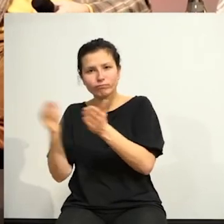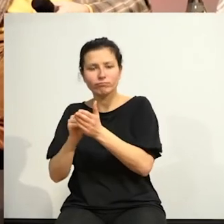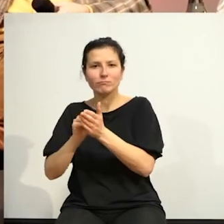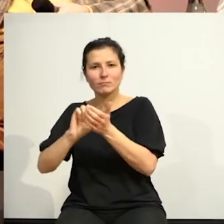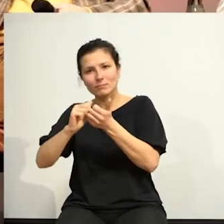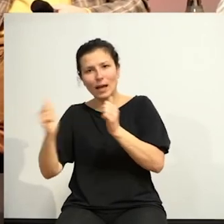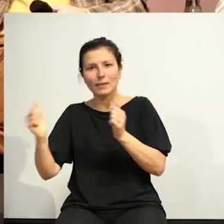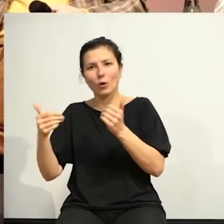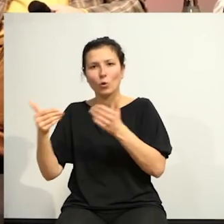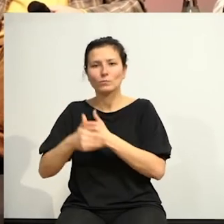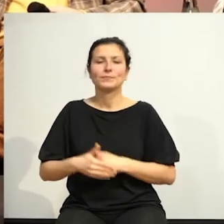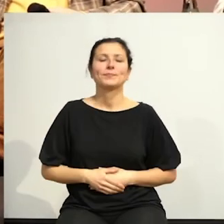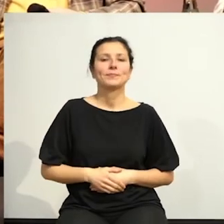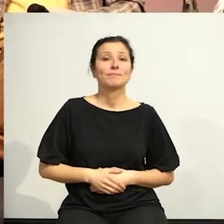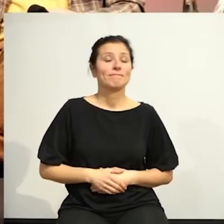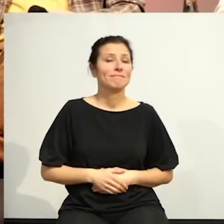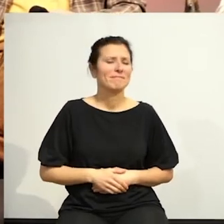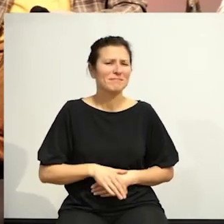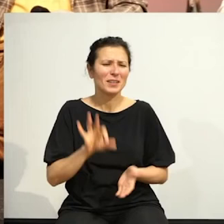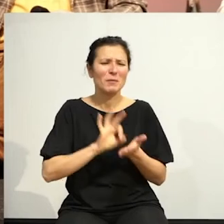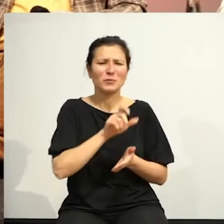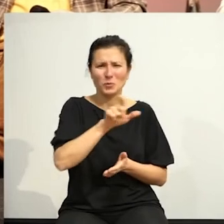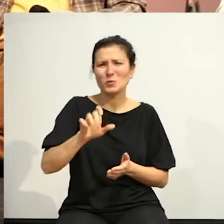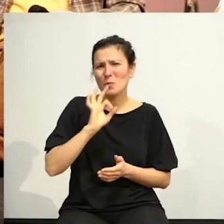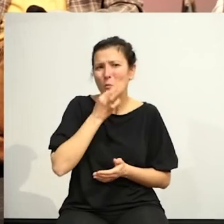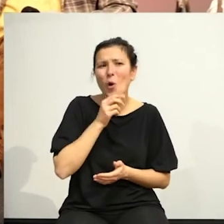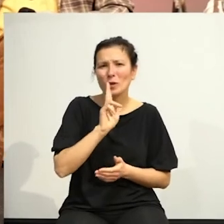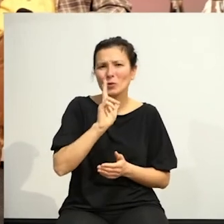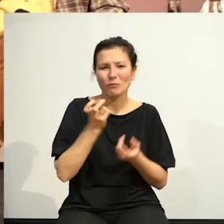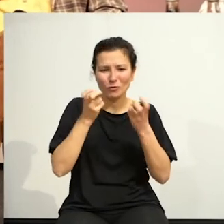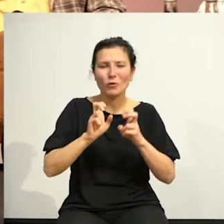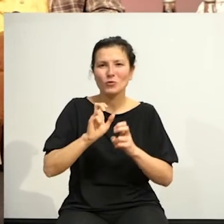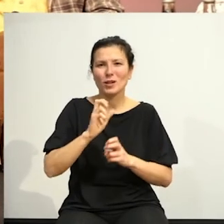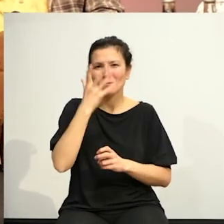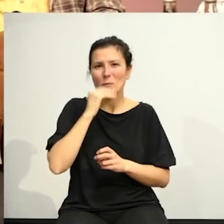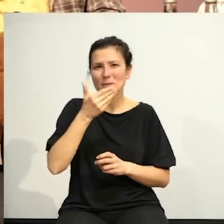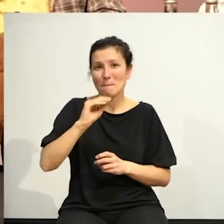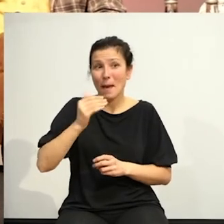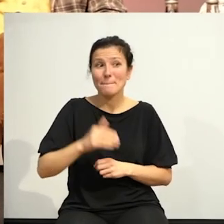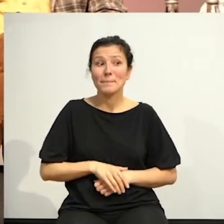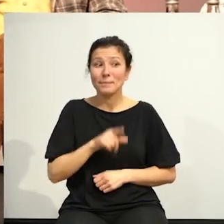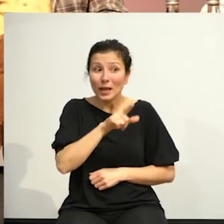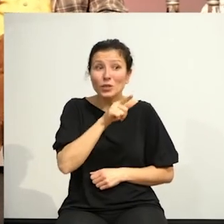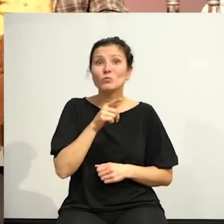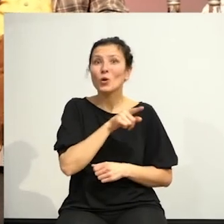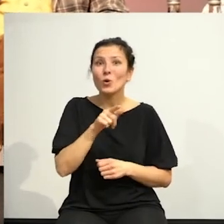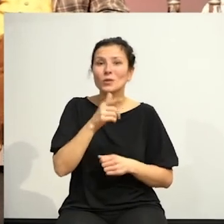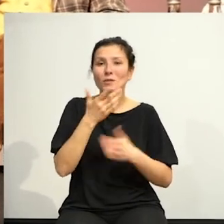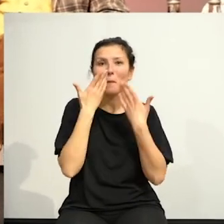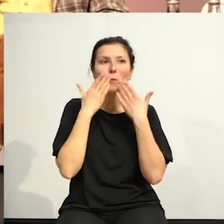ci, no, pewnie to są młodzi ludzie, którzy te memy tworzą, wykazali się też swoją jakąś tam